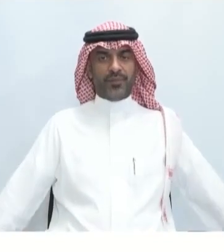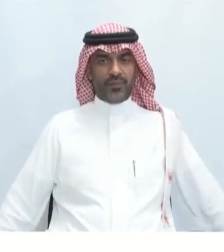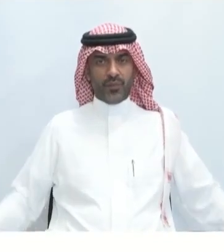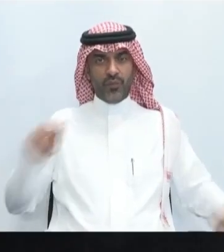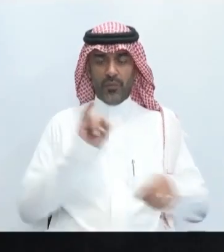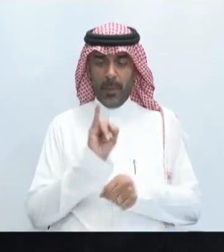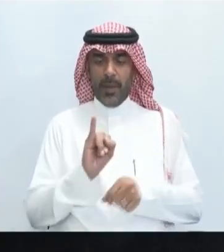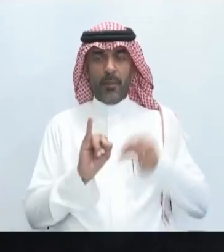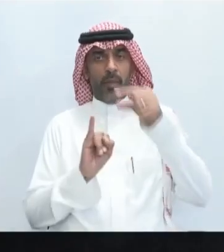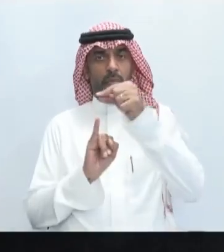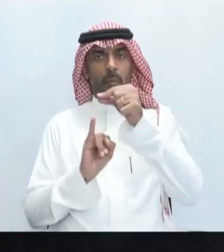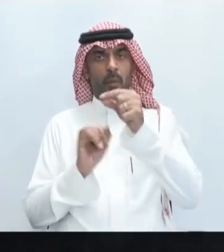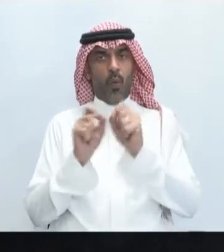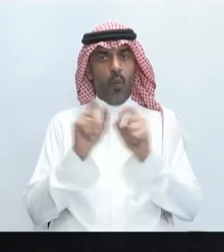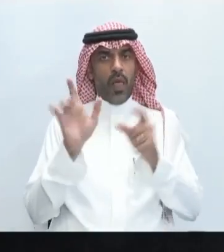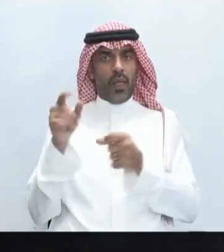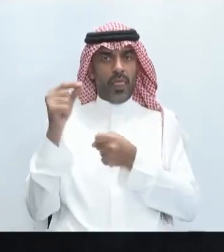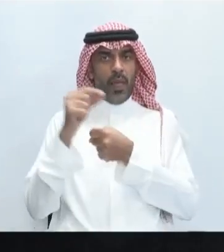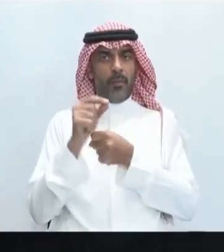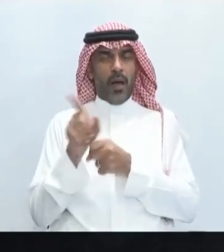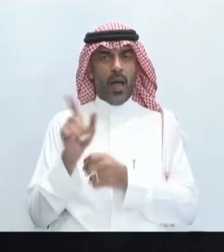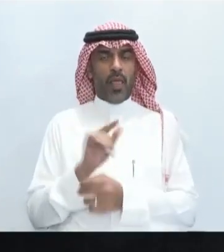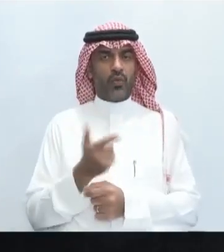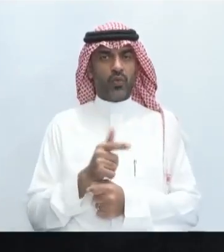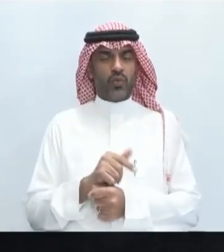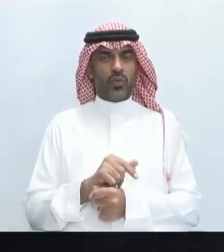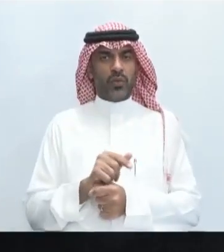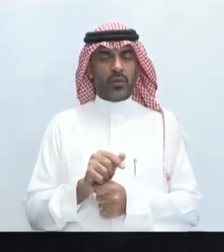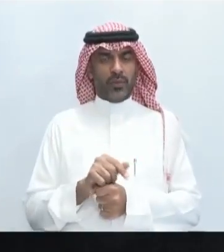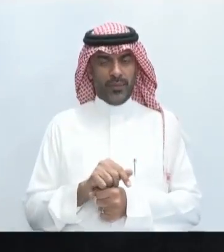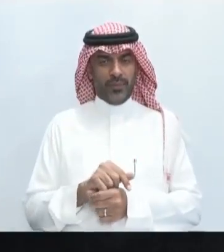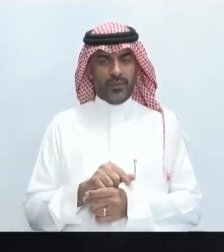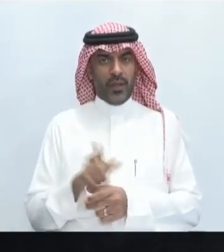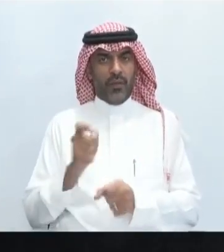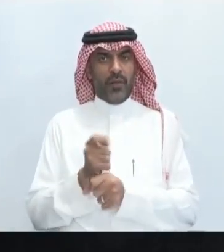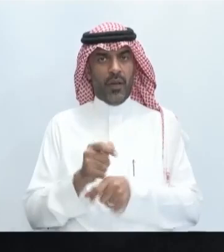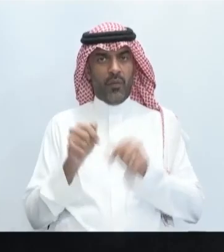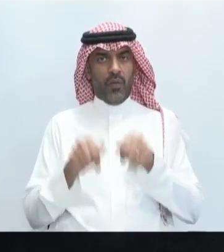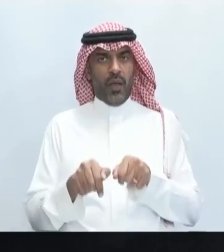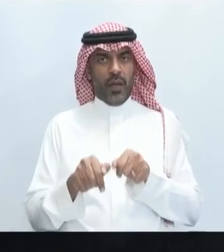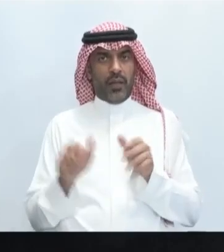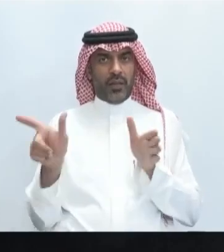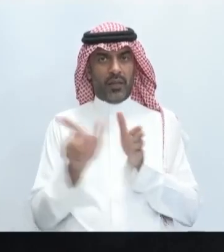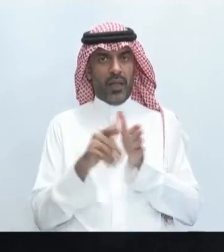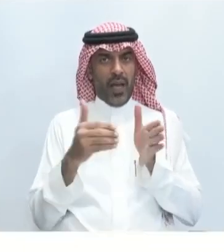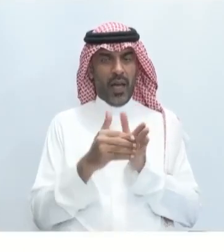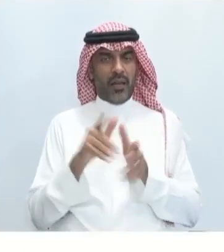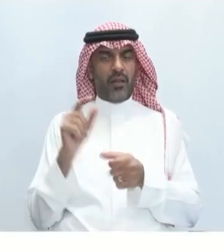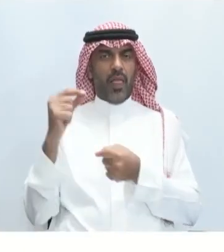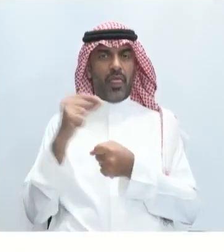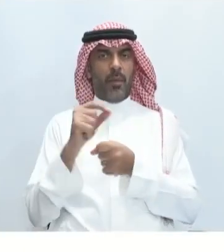ما نوعه احسنتم صحيح الاخر ولذلك العلامه ضمه ظاهره